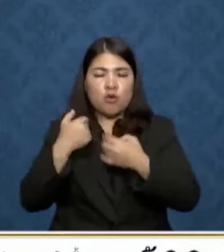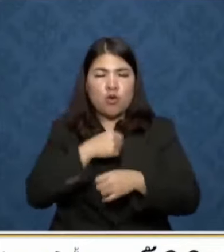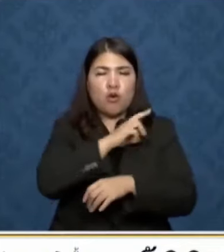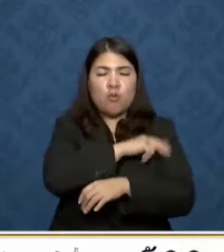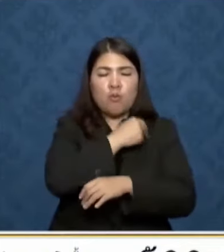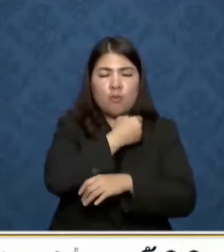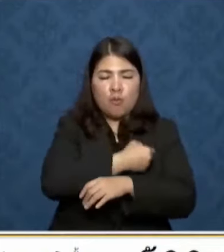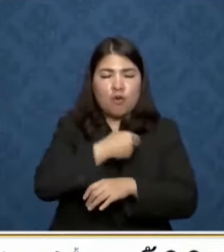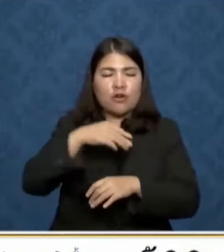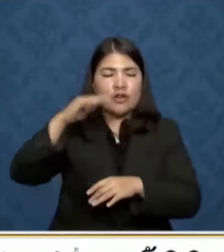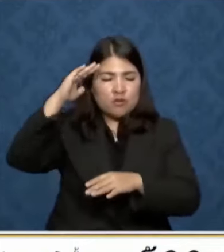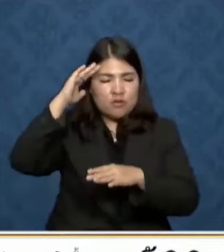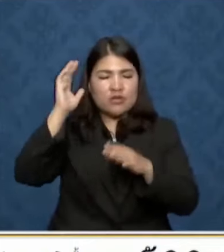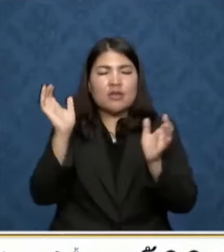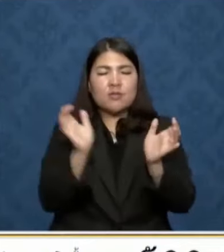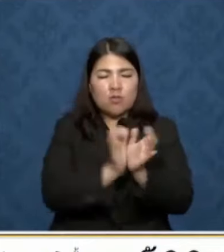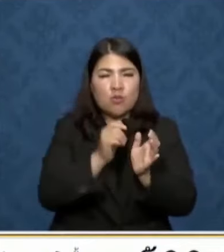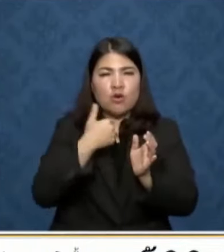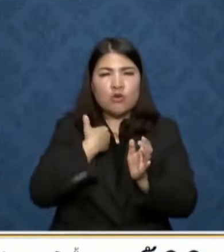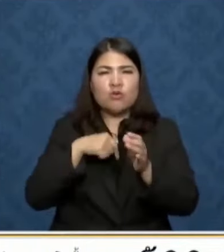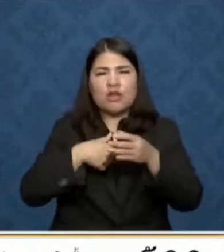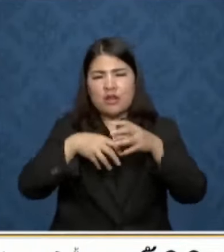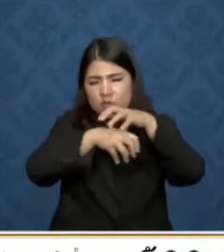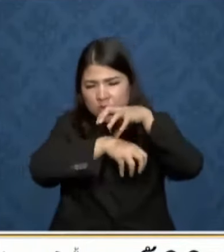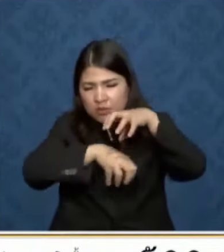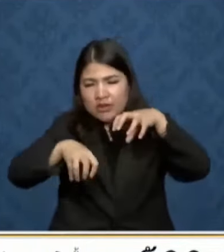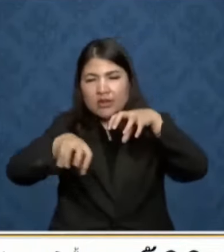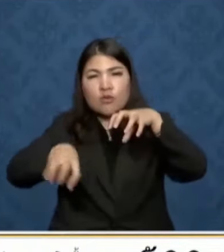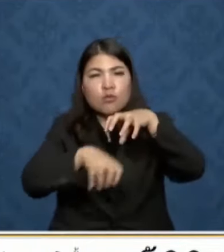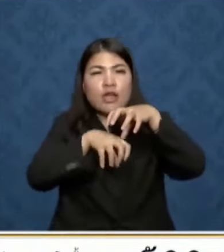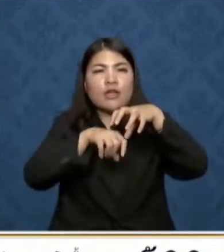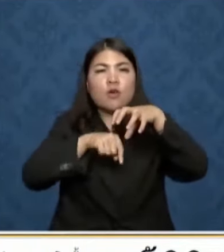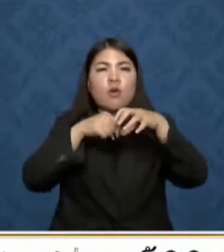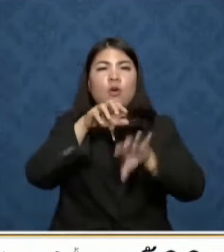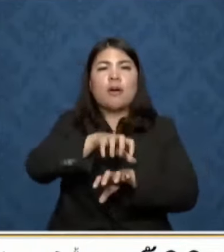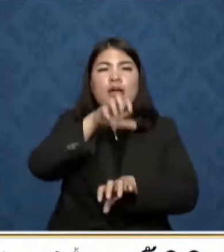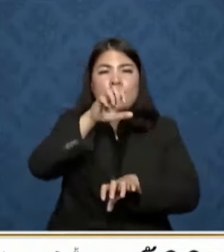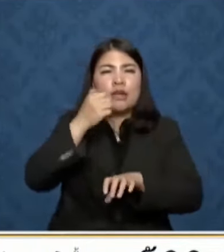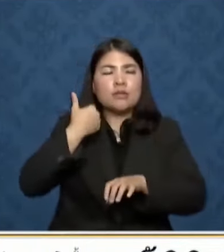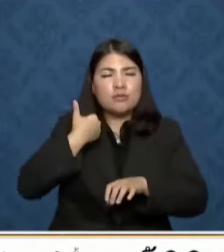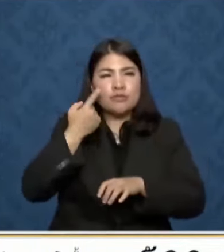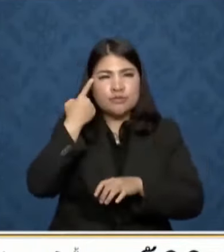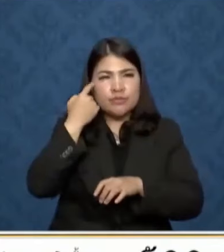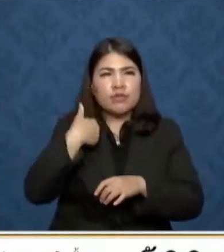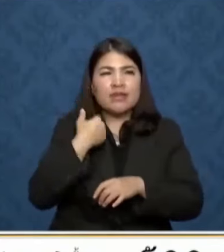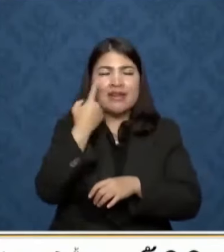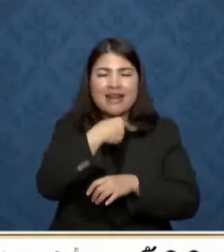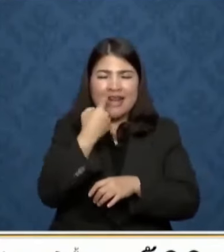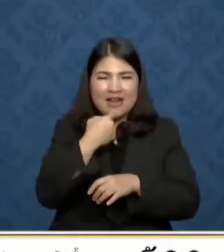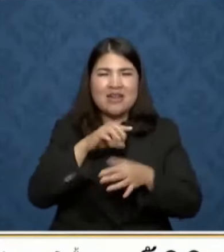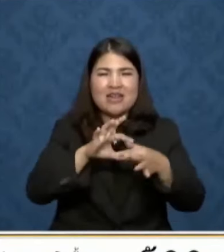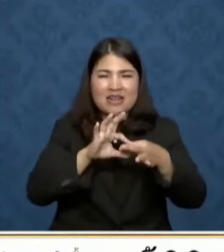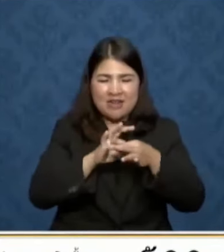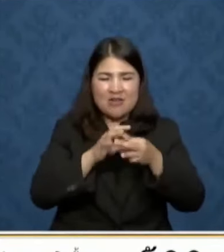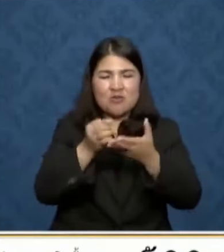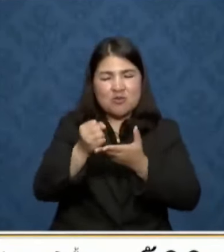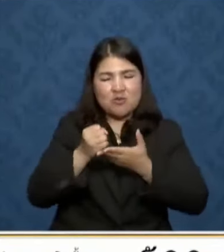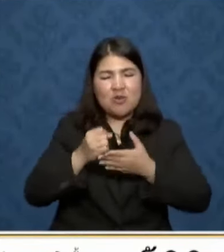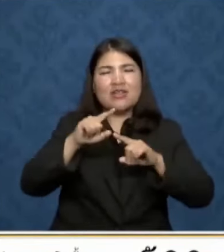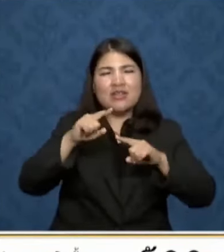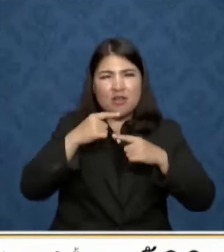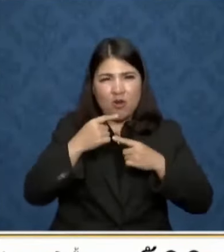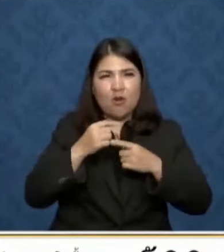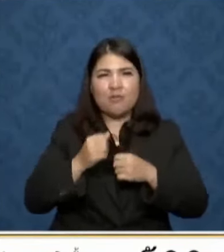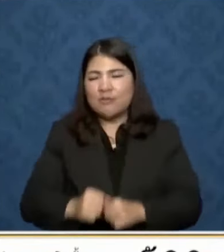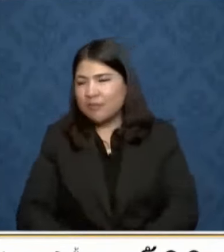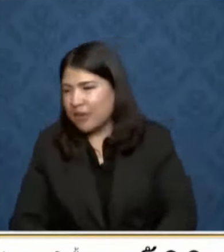ตำรวจซึก็อาจะอยู่ Under มหาทัยอท หทงกอตรอยอีทีนึอัี้ก็ว่ากัน ใครทมสวใข้าง ก็ช่วยมาตอบหนเลยครัวามีการตวสอบ